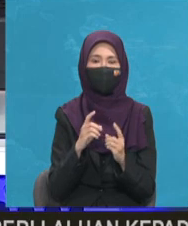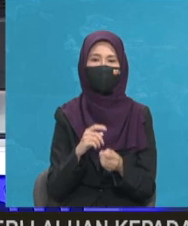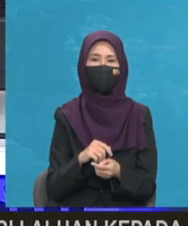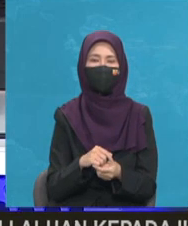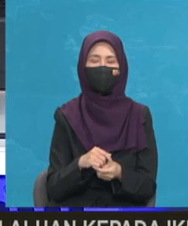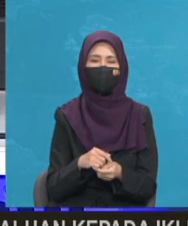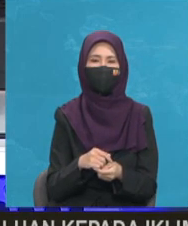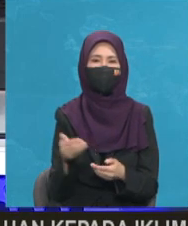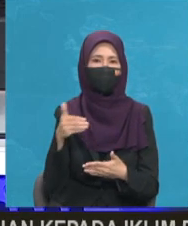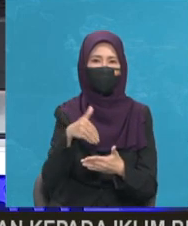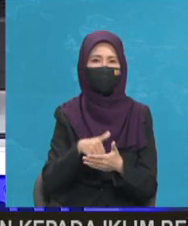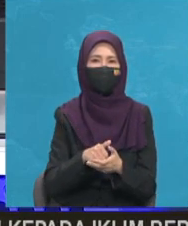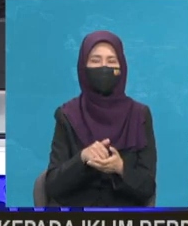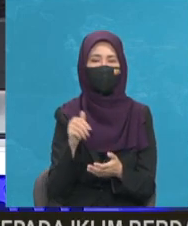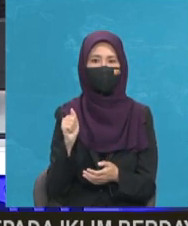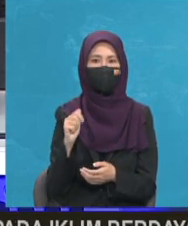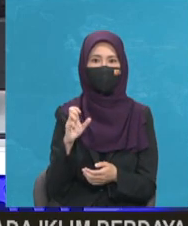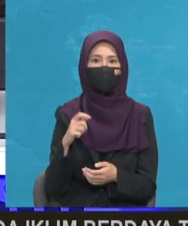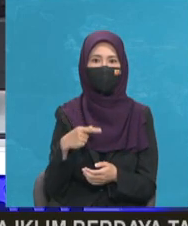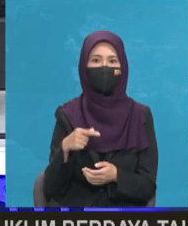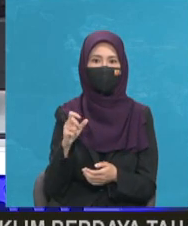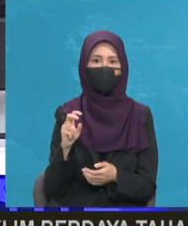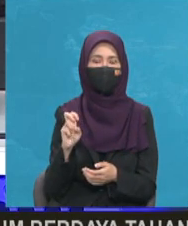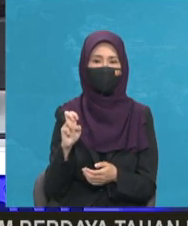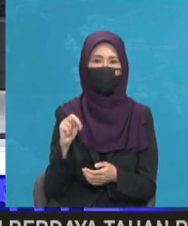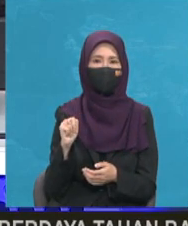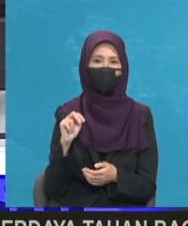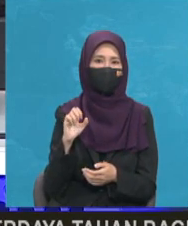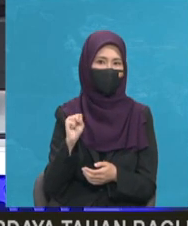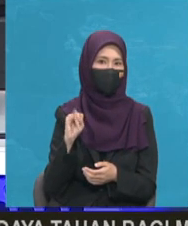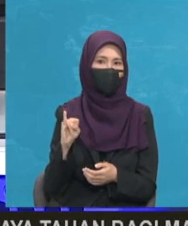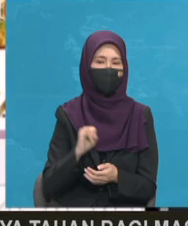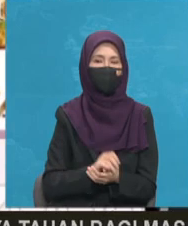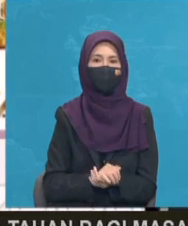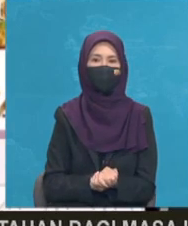pengusaha dengan agensi-agensi pemasaran di negara ini